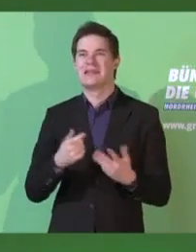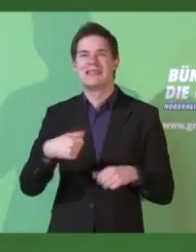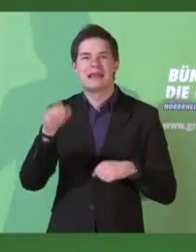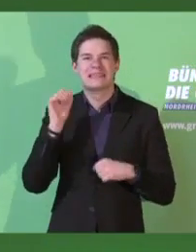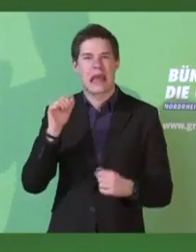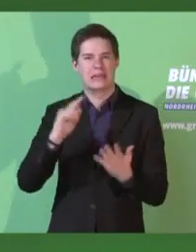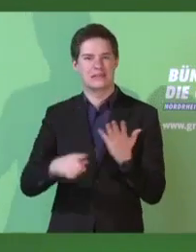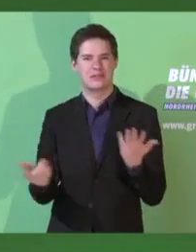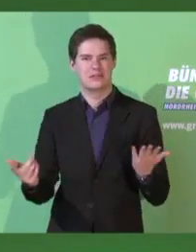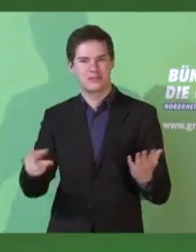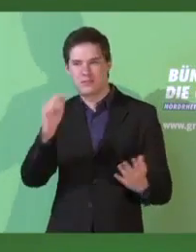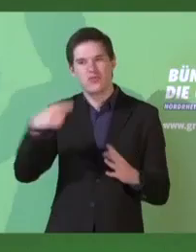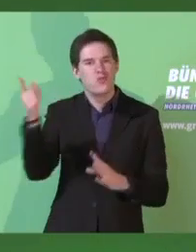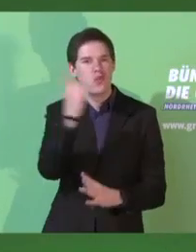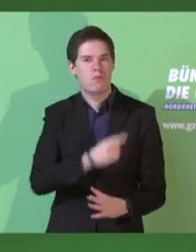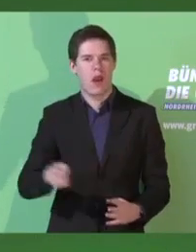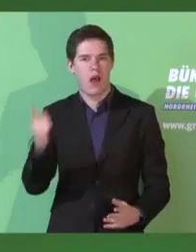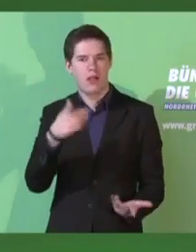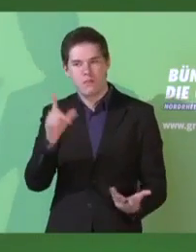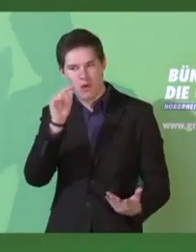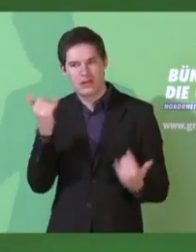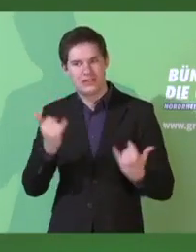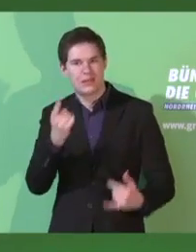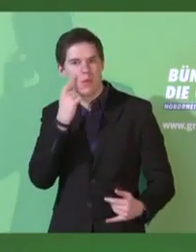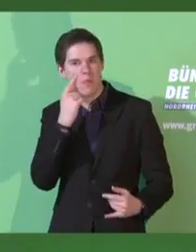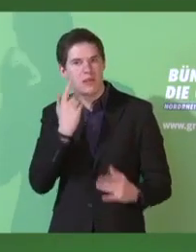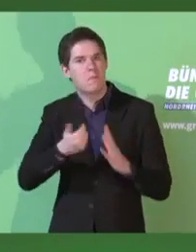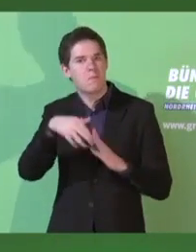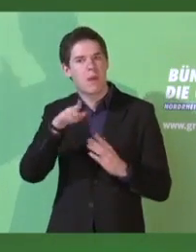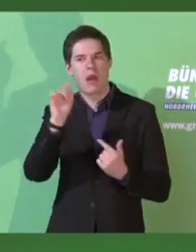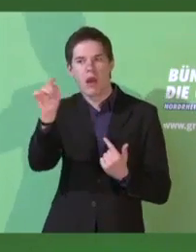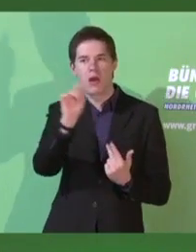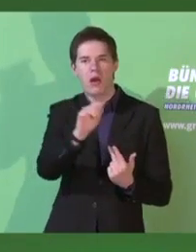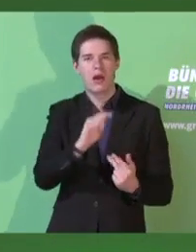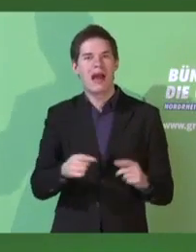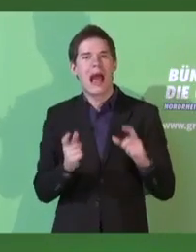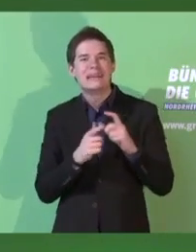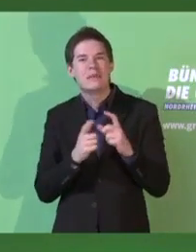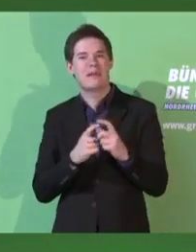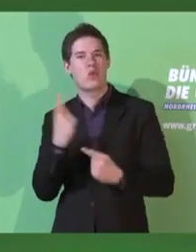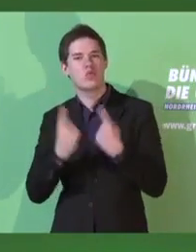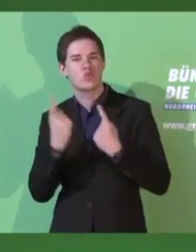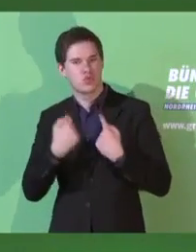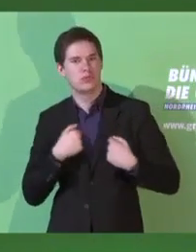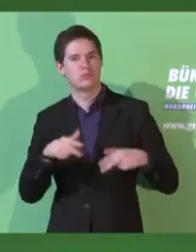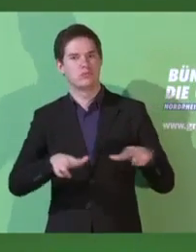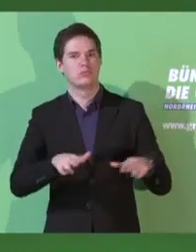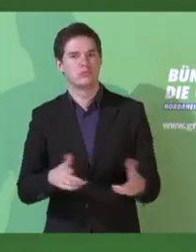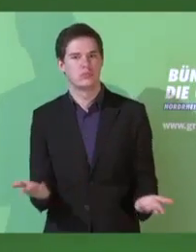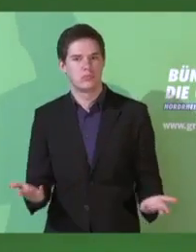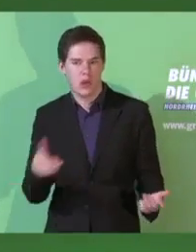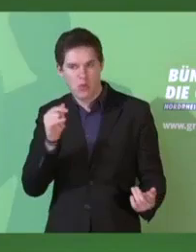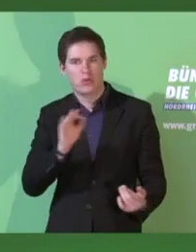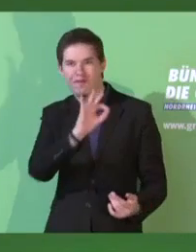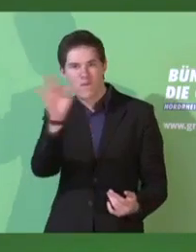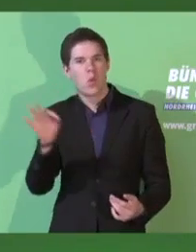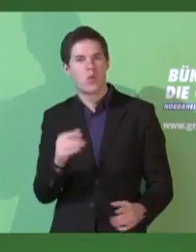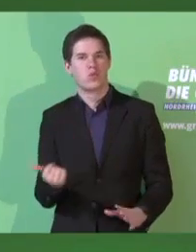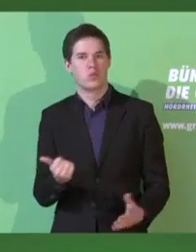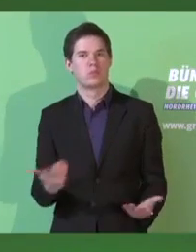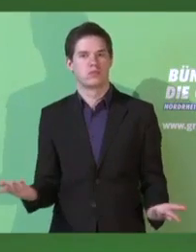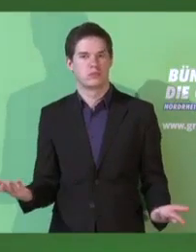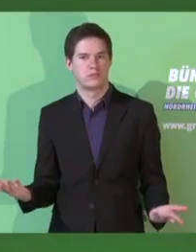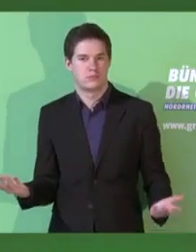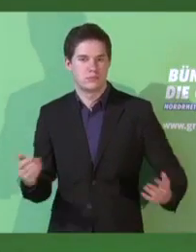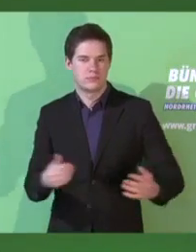der Menschen in den deutschen Ländern wird gemeinsam von der SPD und den Grünen regiert. Und das hat diesen Ländern gut getan, liebe Freundinnen und